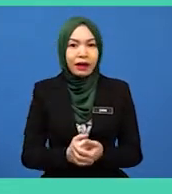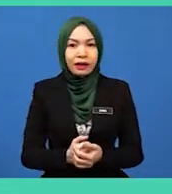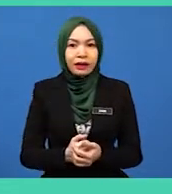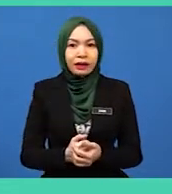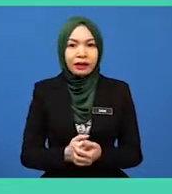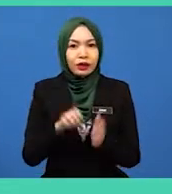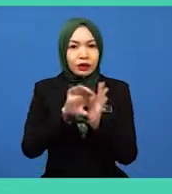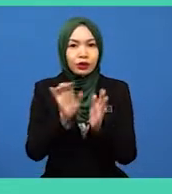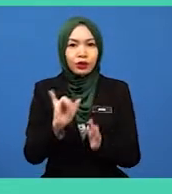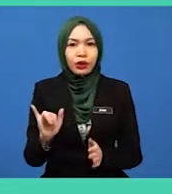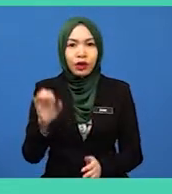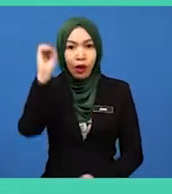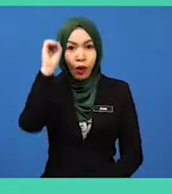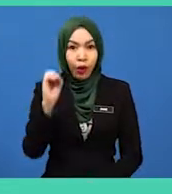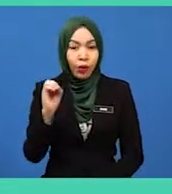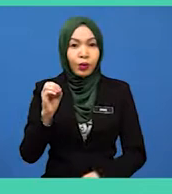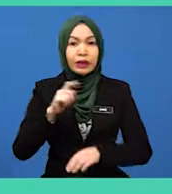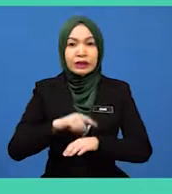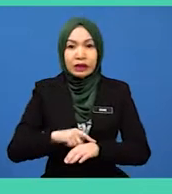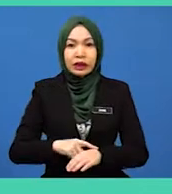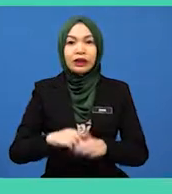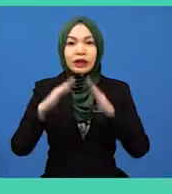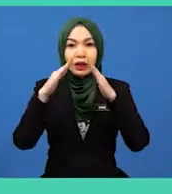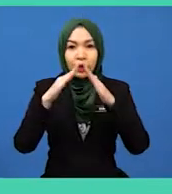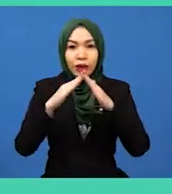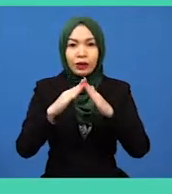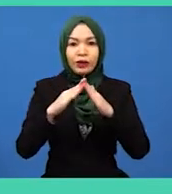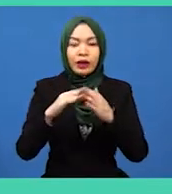oh, di sini rupanya rumah kamu.